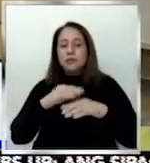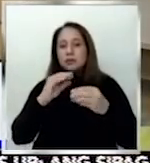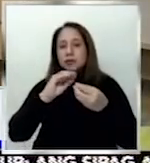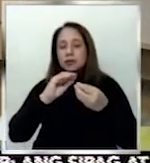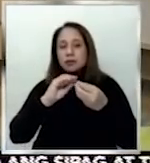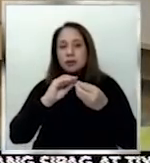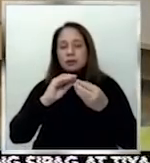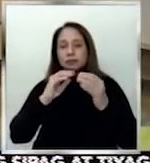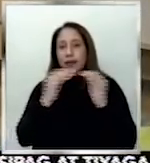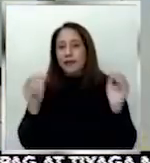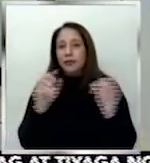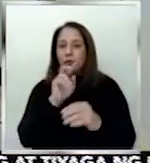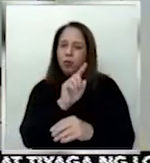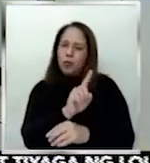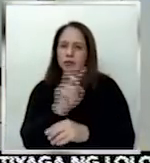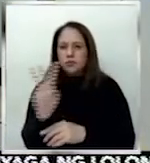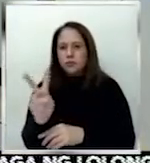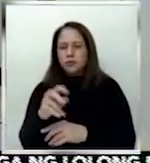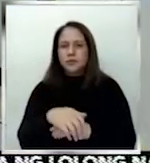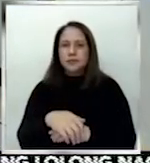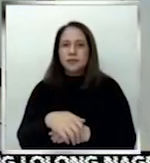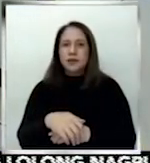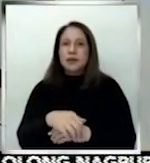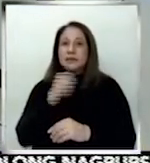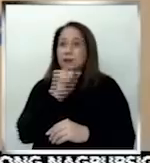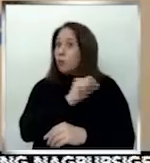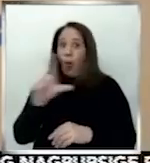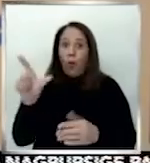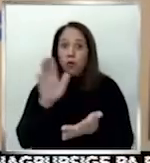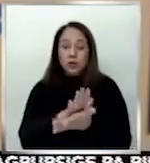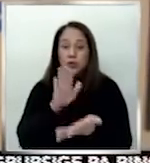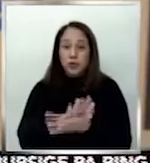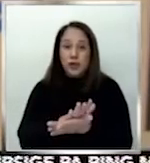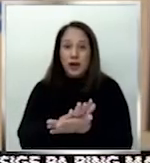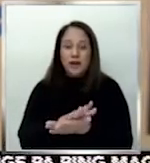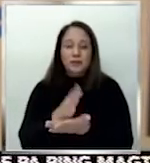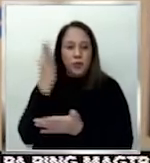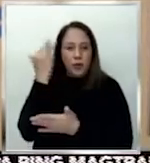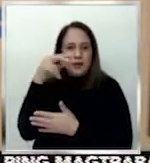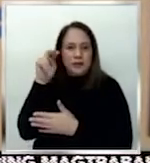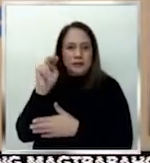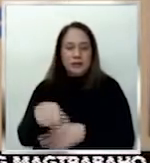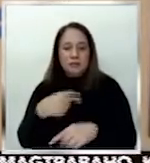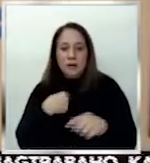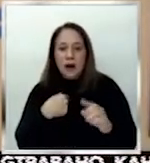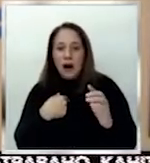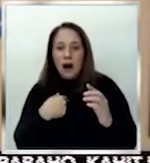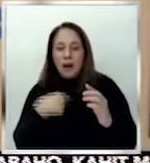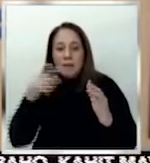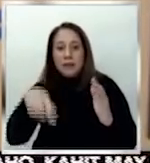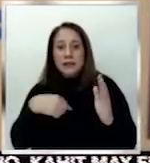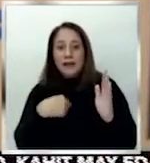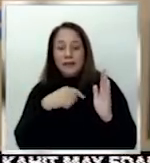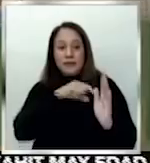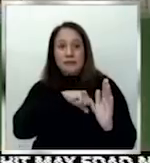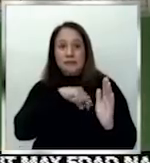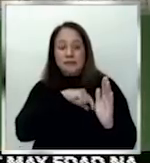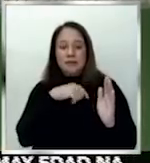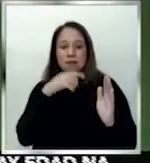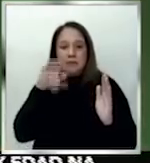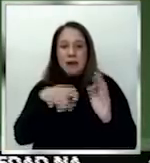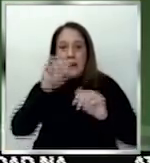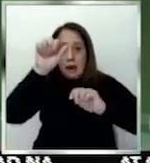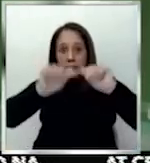all schools? Hindi pa dahil una, kailangan silang makapasa dun sa aming tinatawag na readiness assessment.